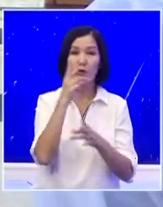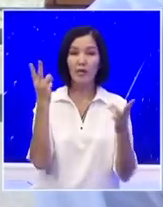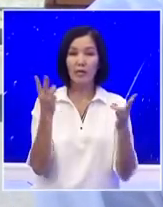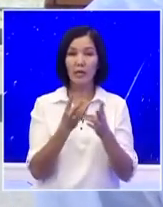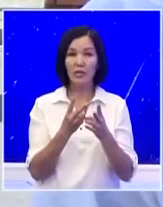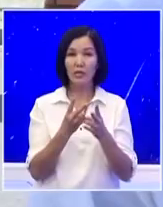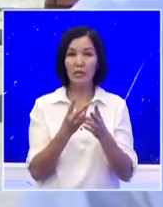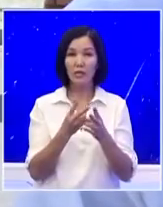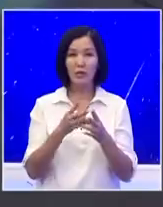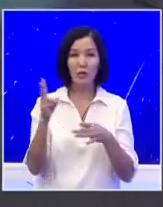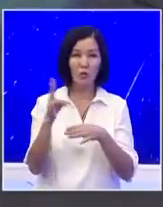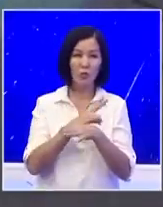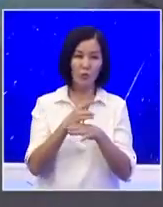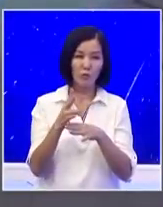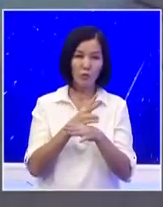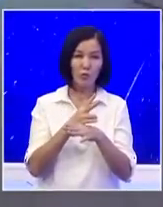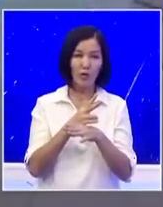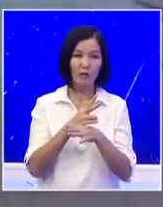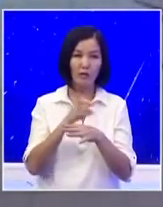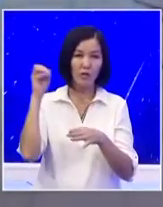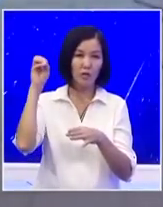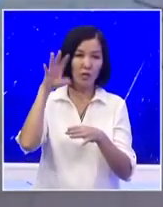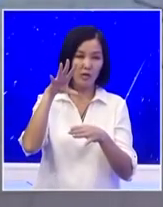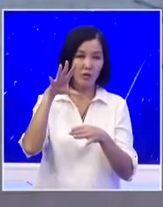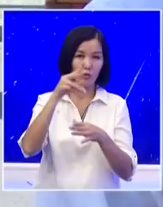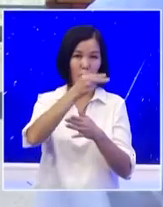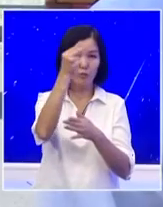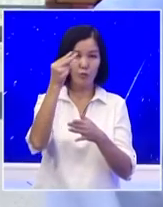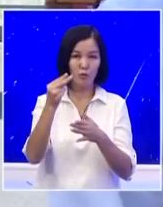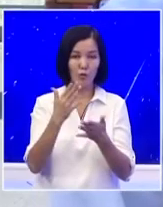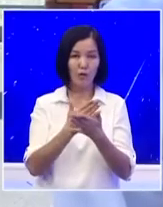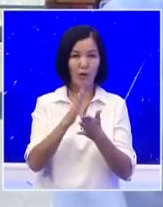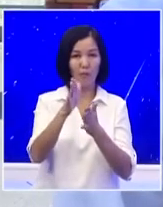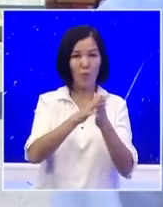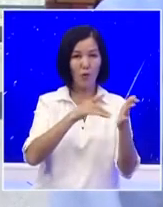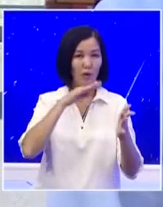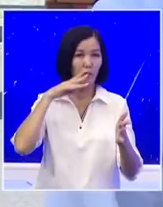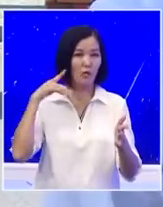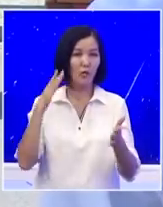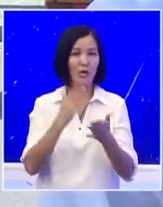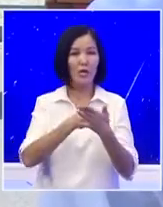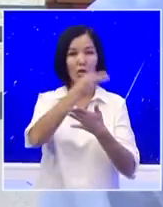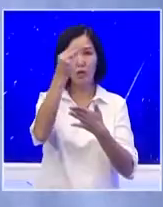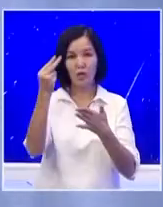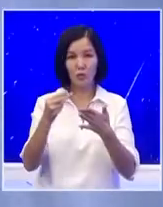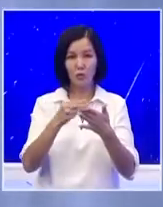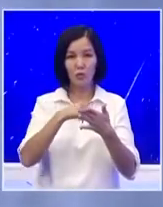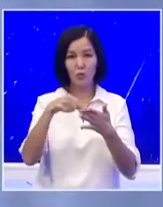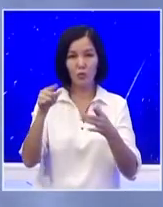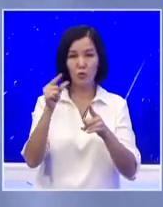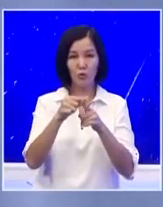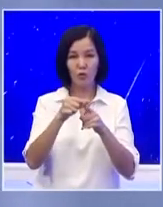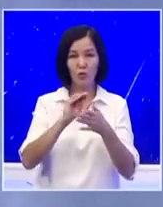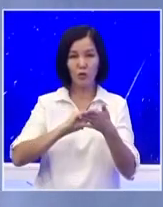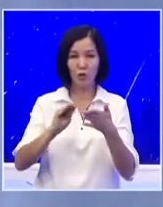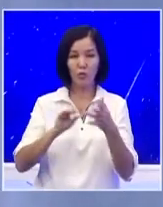проектордан қосып контурларын жасадық. Тағы 1-7 уақыт жұмыс бар. Бояғанымыз бар, бәрі бар, әлі жазуын жазамыз астына. Өзімізге ұнайды ол